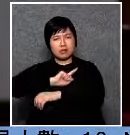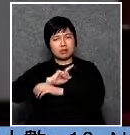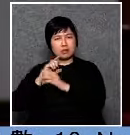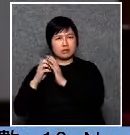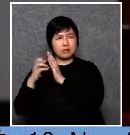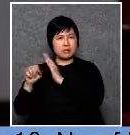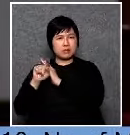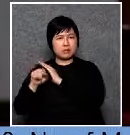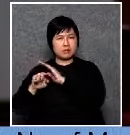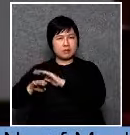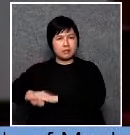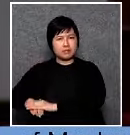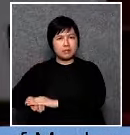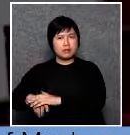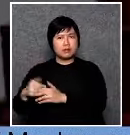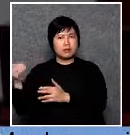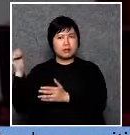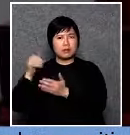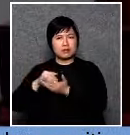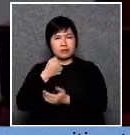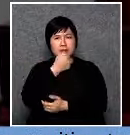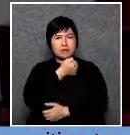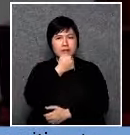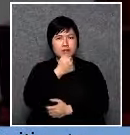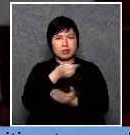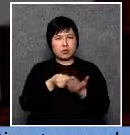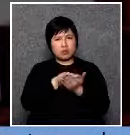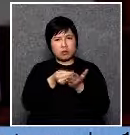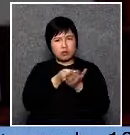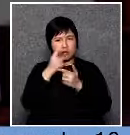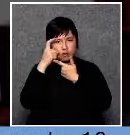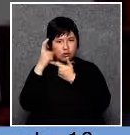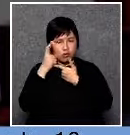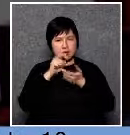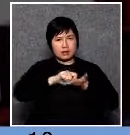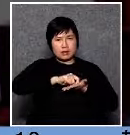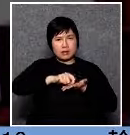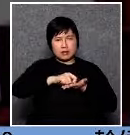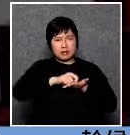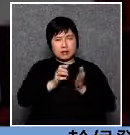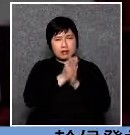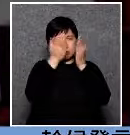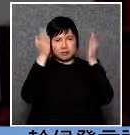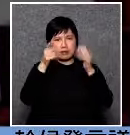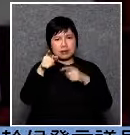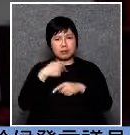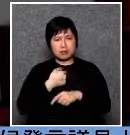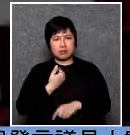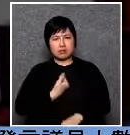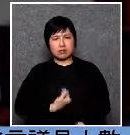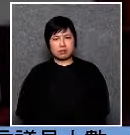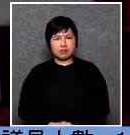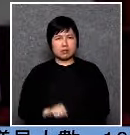題，直至到有傳媒圖文並茂地刊登，你才老老實實承